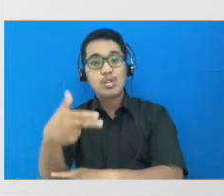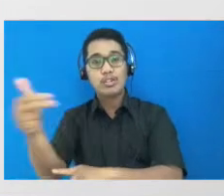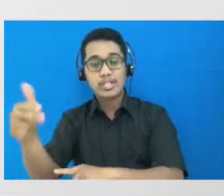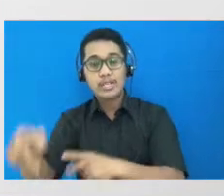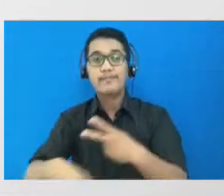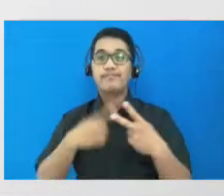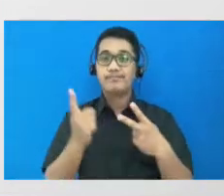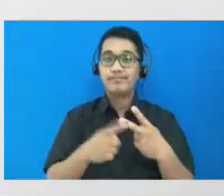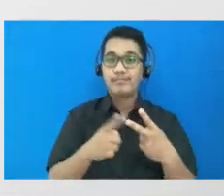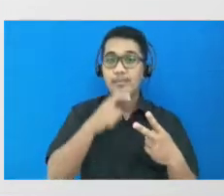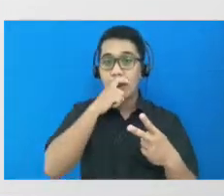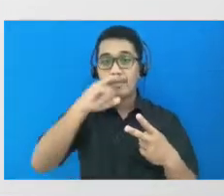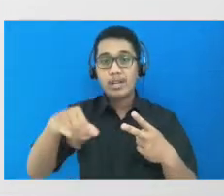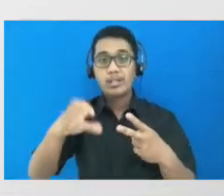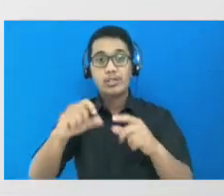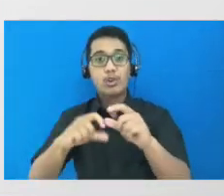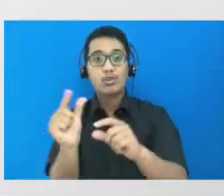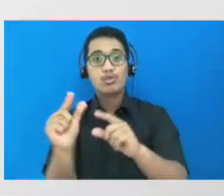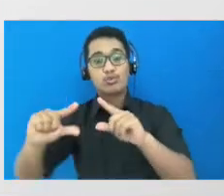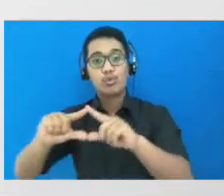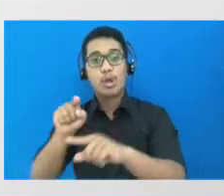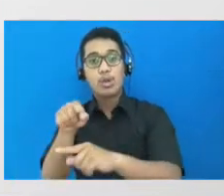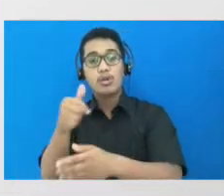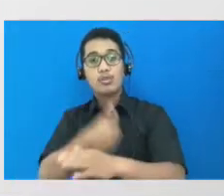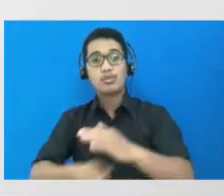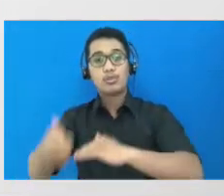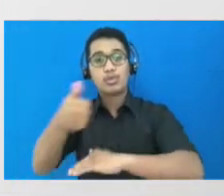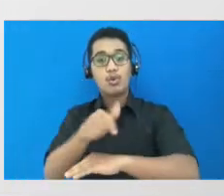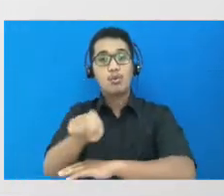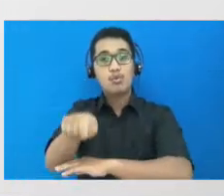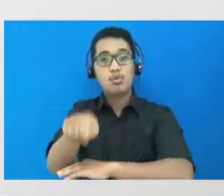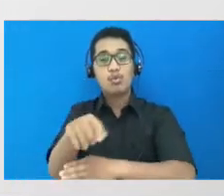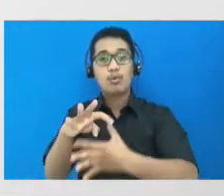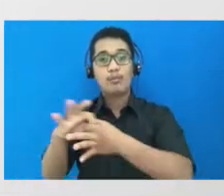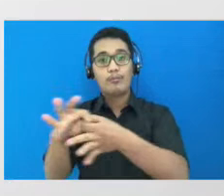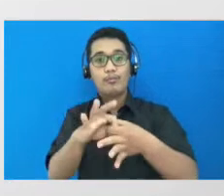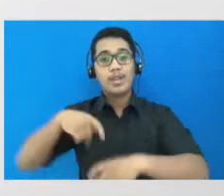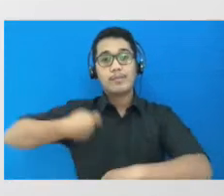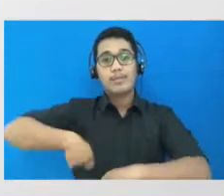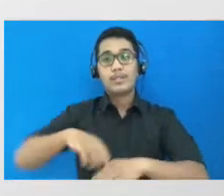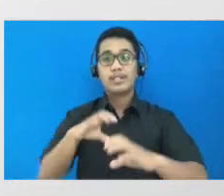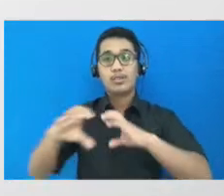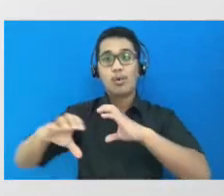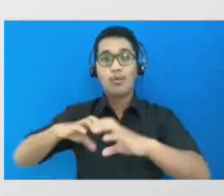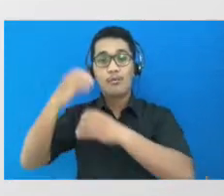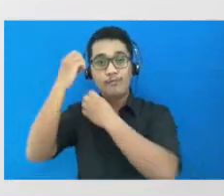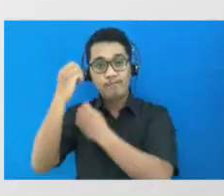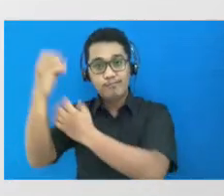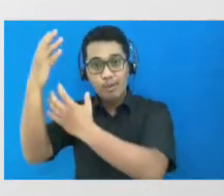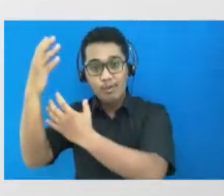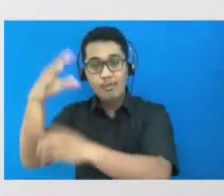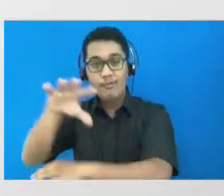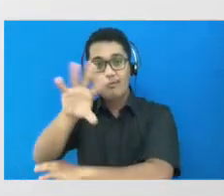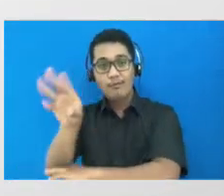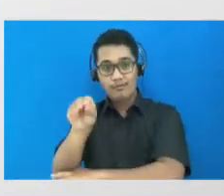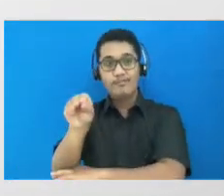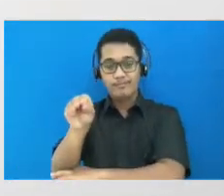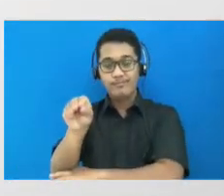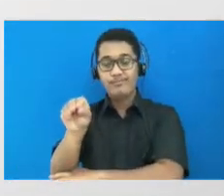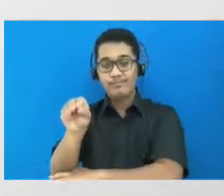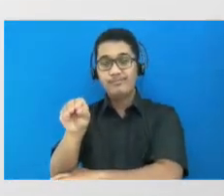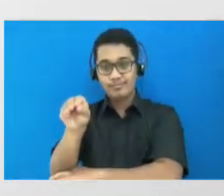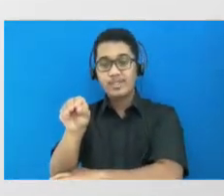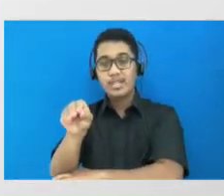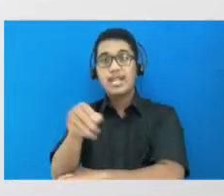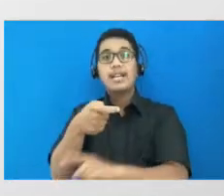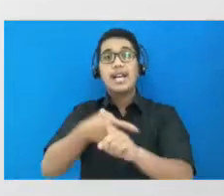Pak Joshua Sitompul, Koordinator Hukum dan Kerjasama Kementerian Komunikasi dan Informatika RI. Ini mewakili Pak